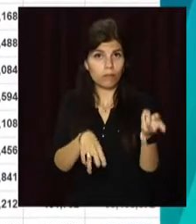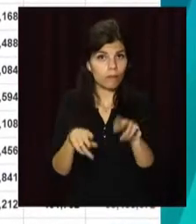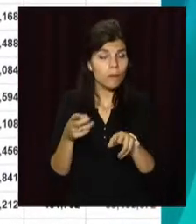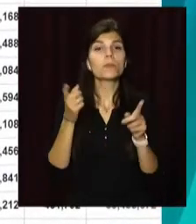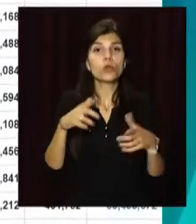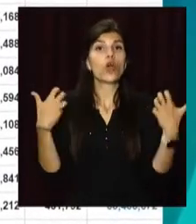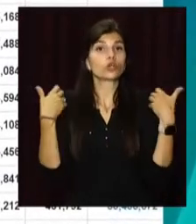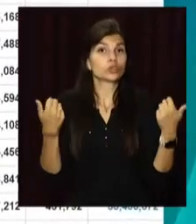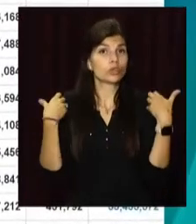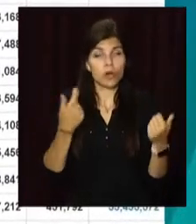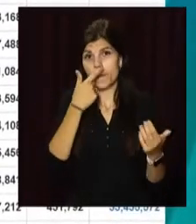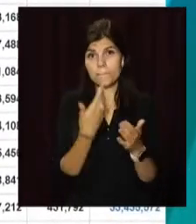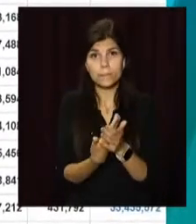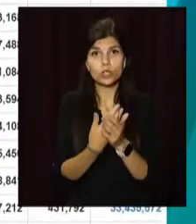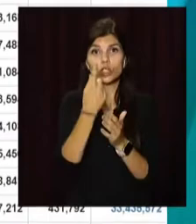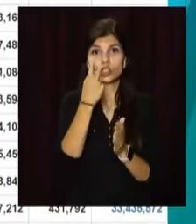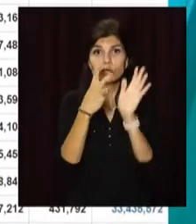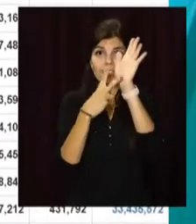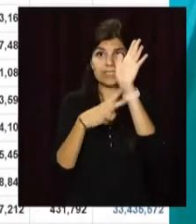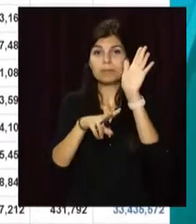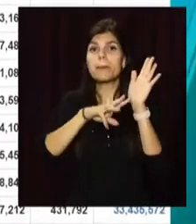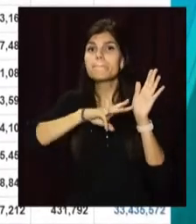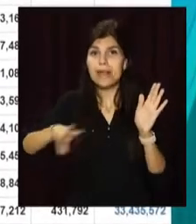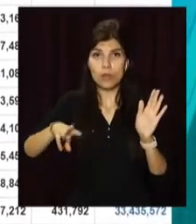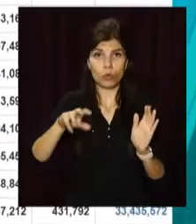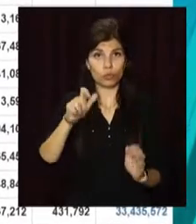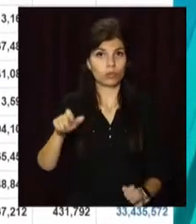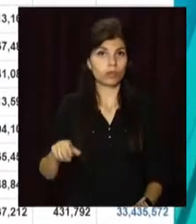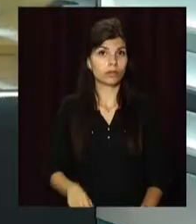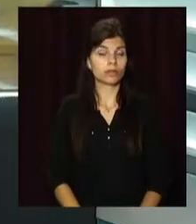Водночас подолали недугу майже 170 мільйонів.